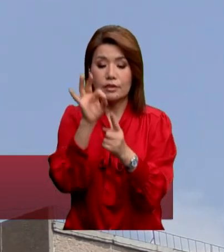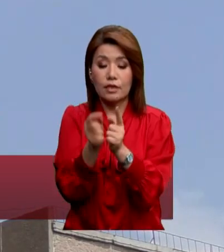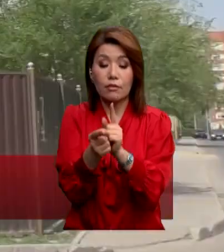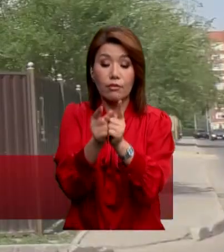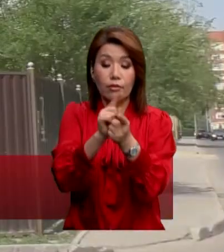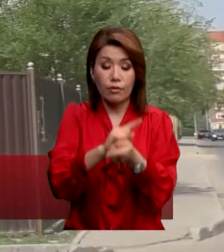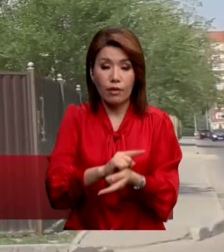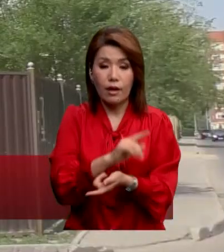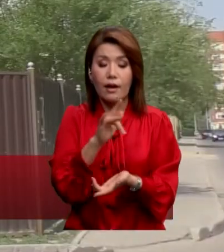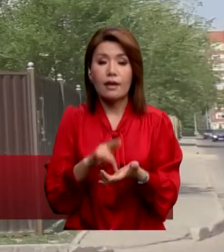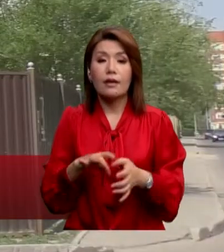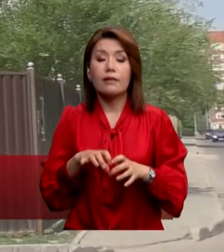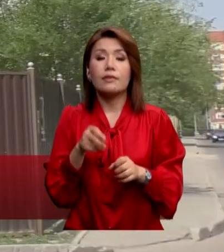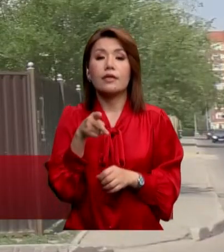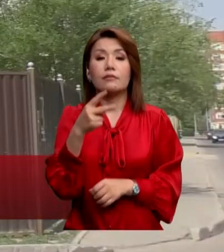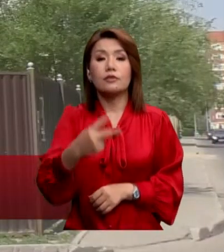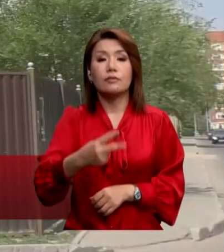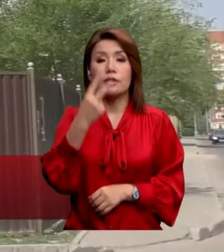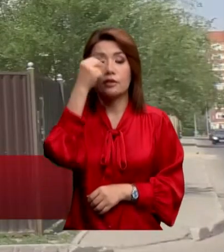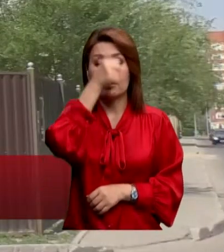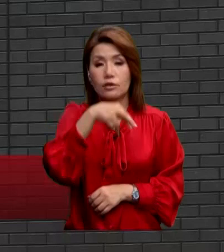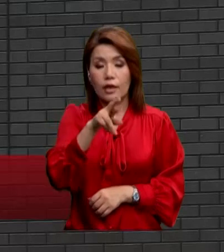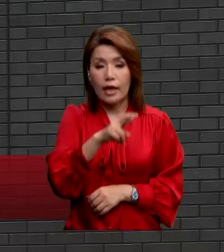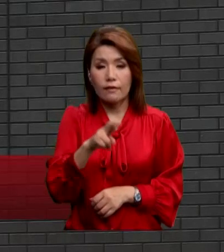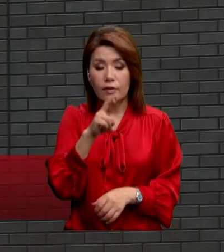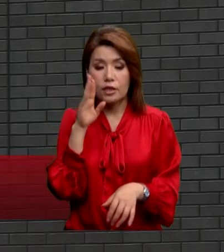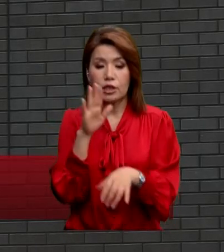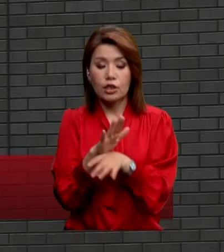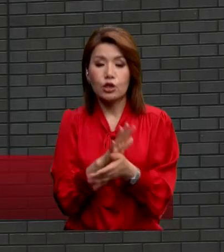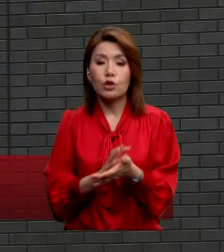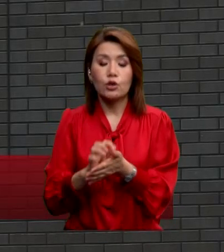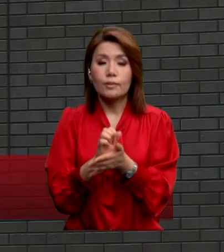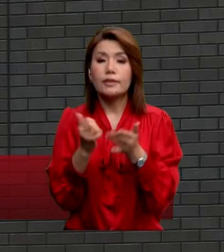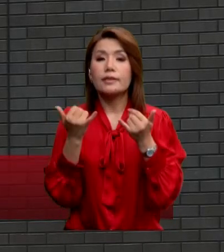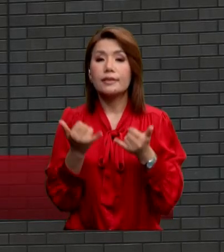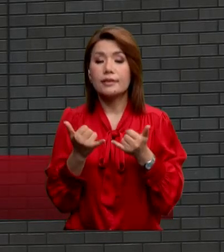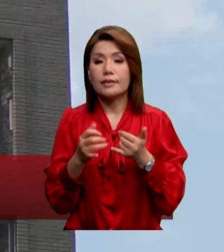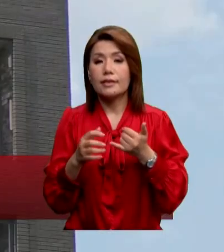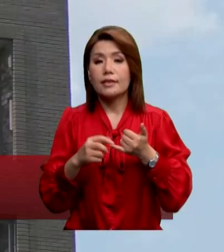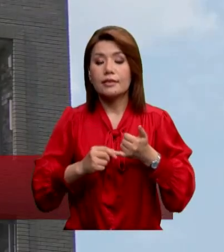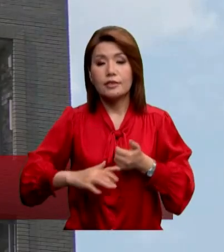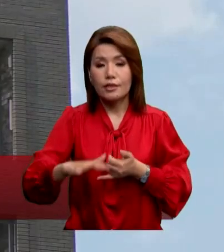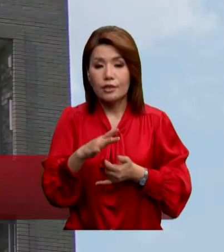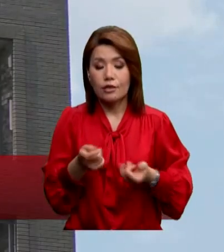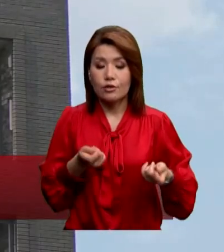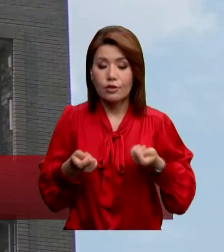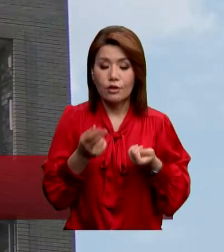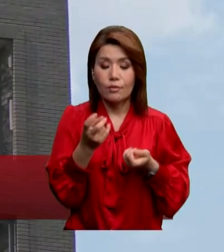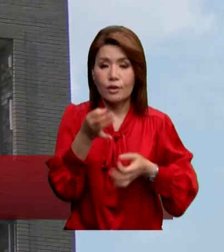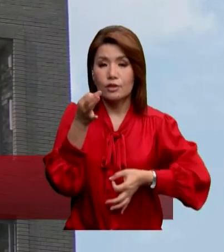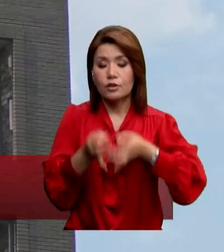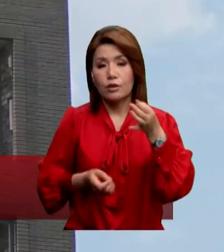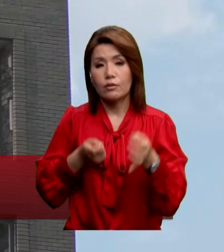жол ашқан қала әкімінің 2022 жылғы қаңтардағы қаулысын жою үшін қазір жер ресурстарын басқару департаменті сотқа